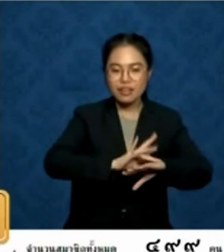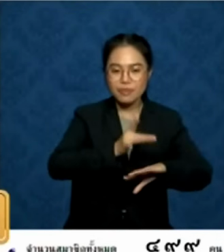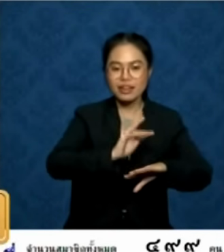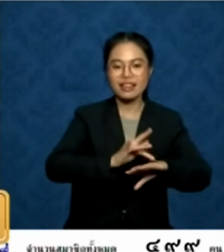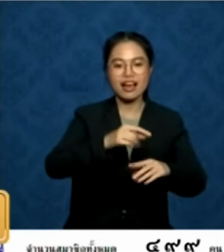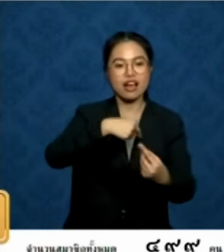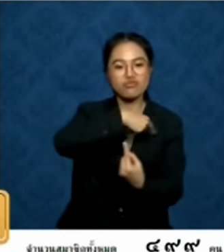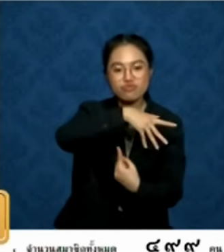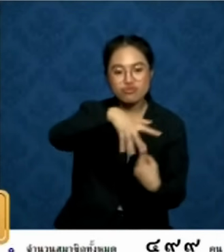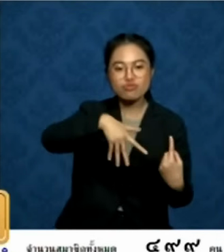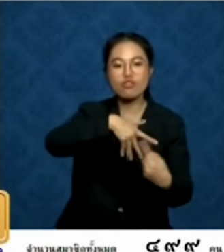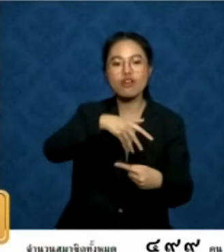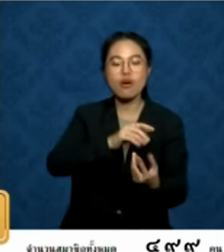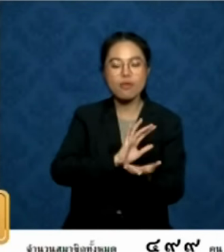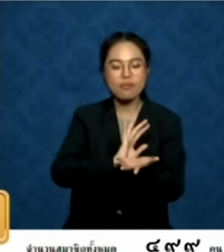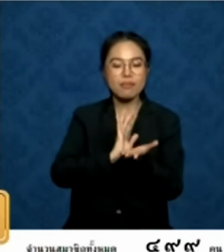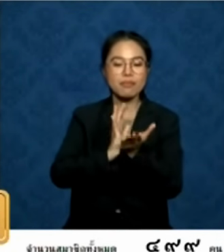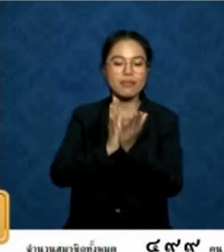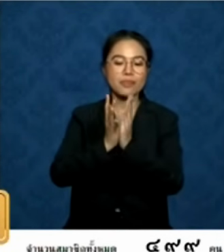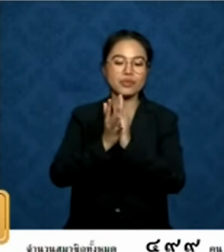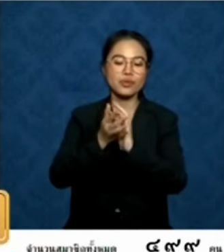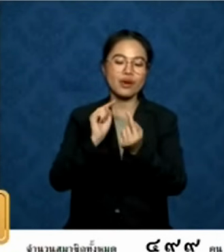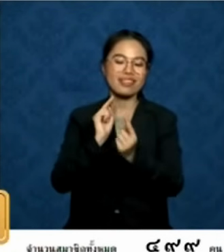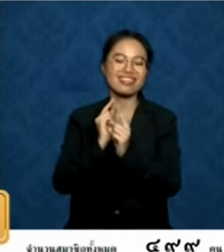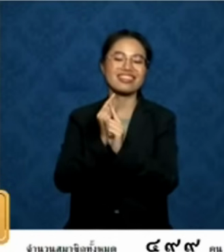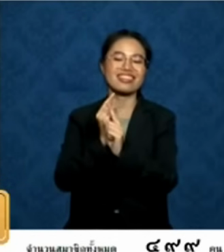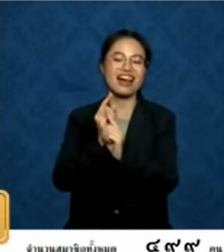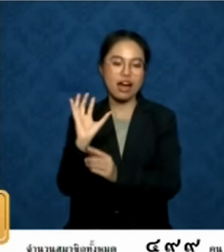ต่อพลวัตการเปลี่ยนแปลงของโลก